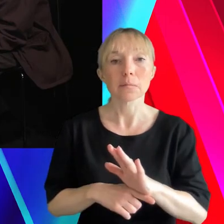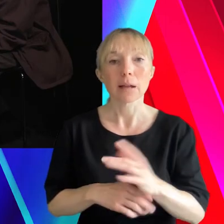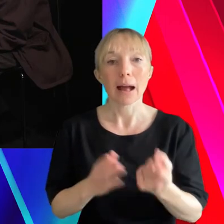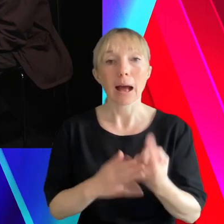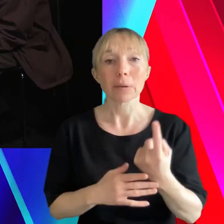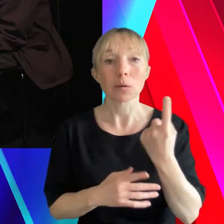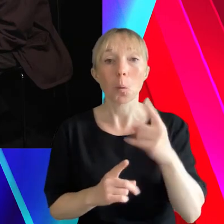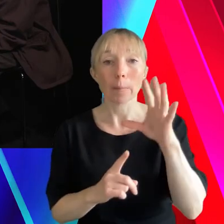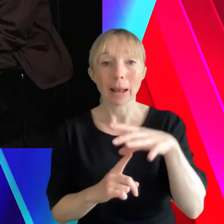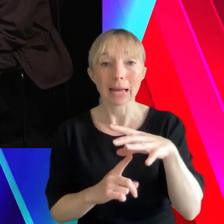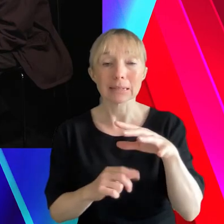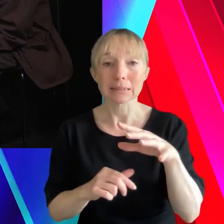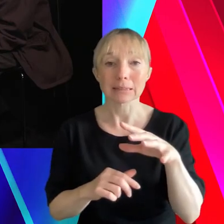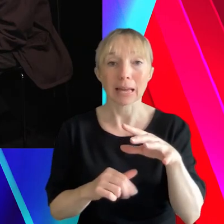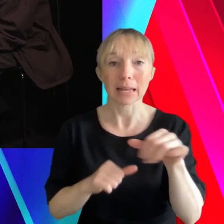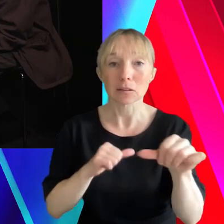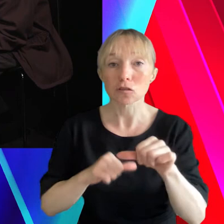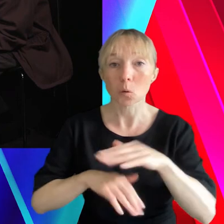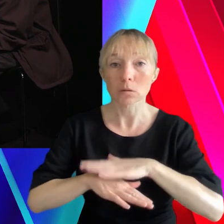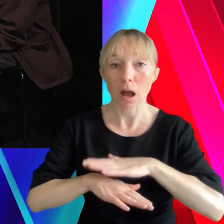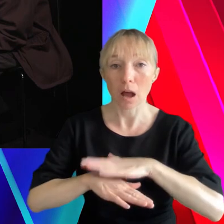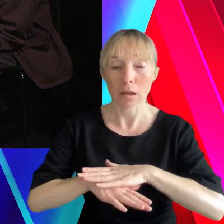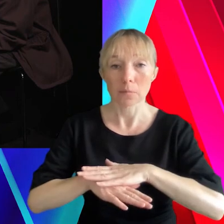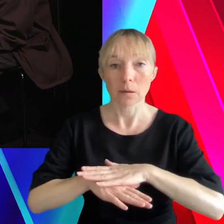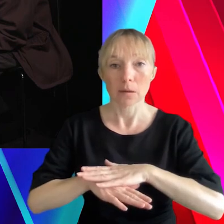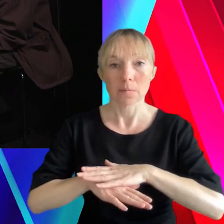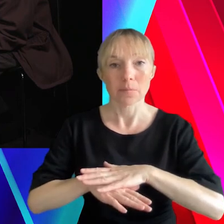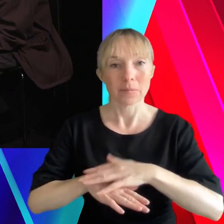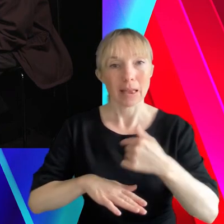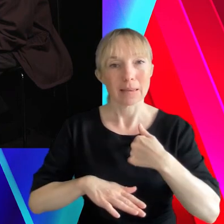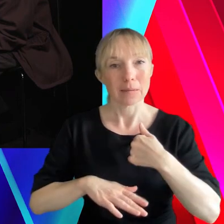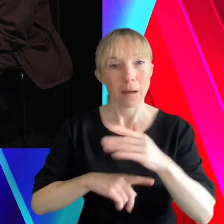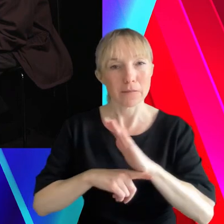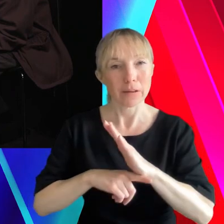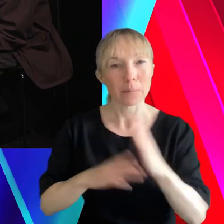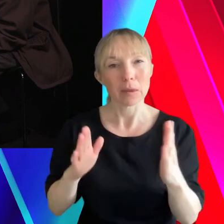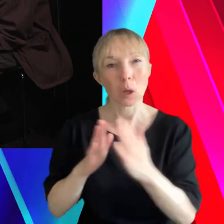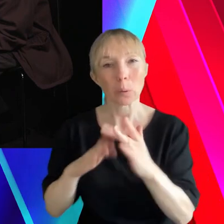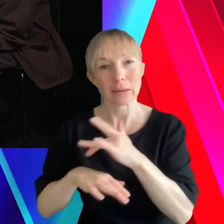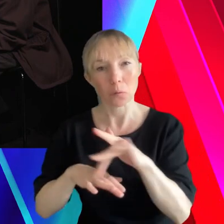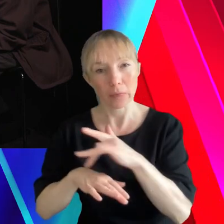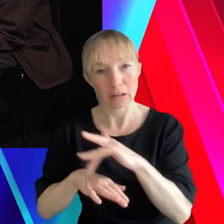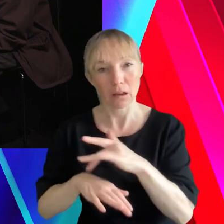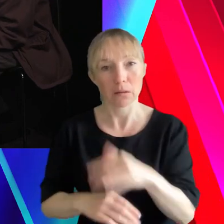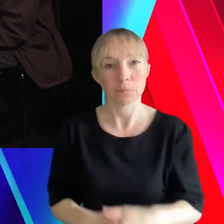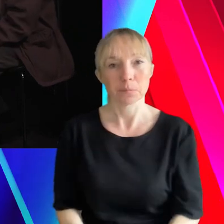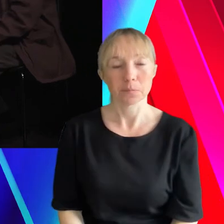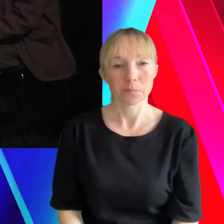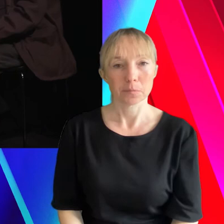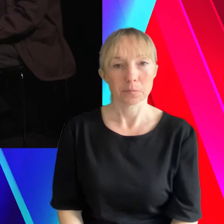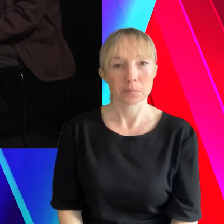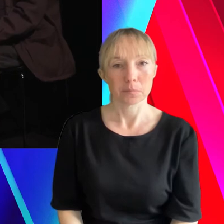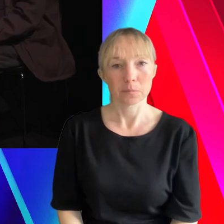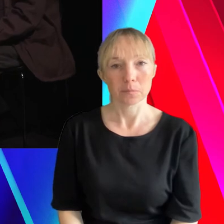one place and a very short period of time, and this is probably my film that is closest to theater. همیشه فکر کنم من